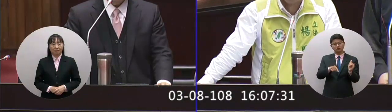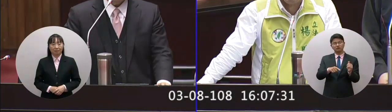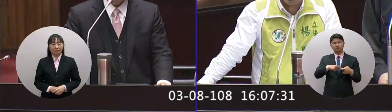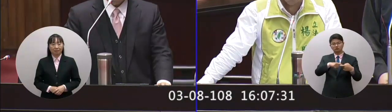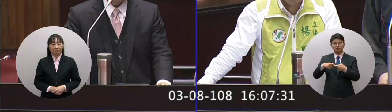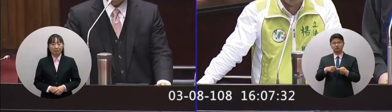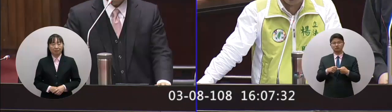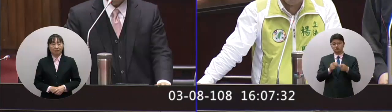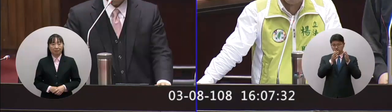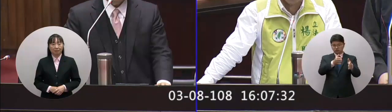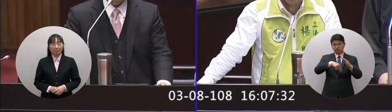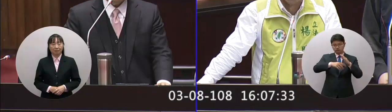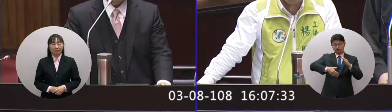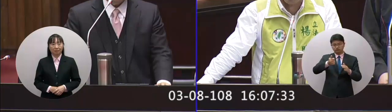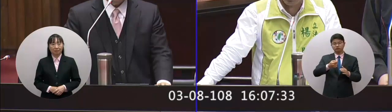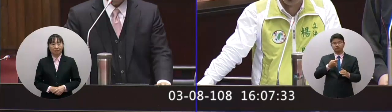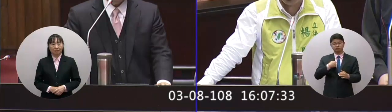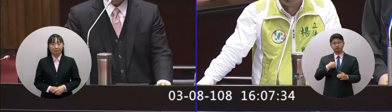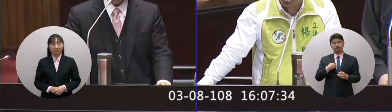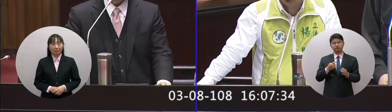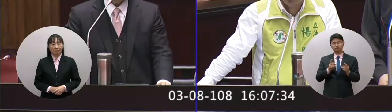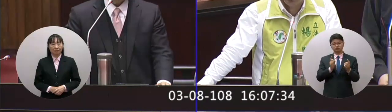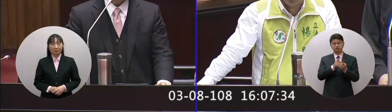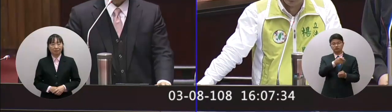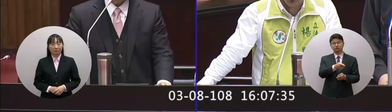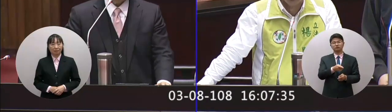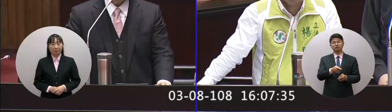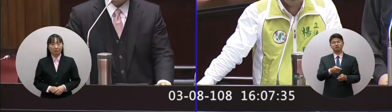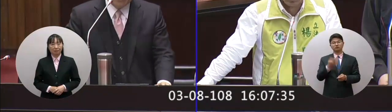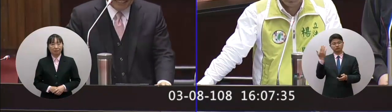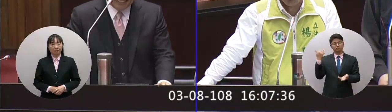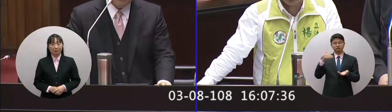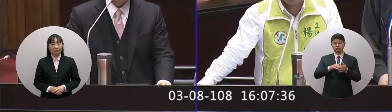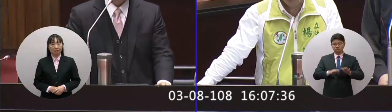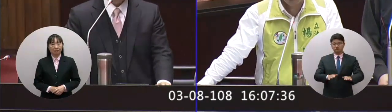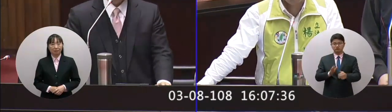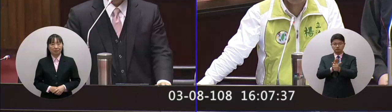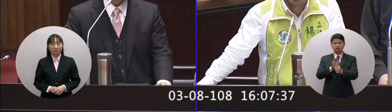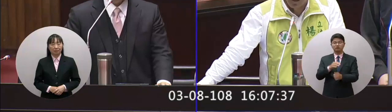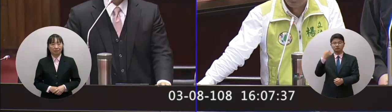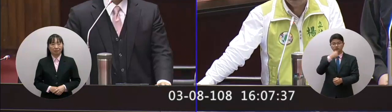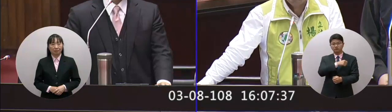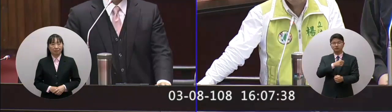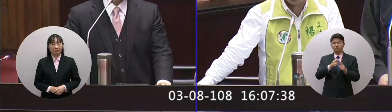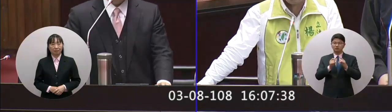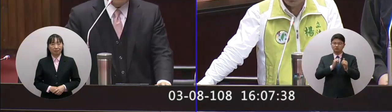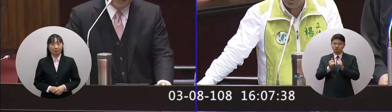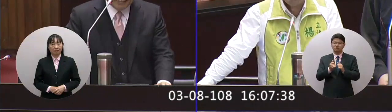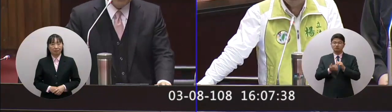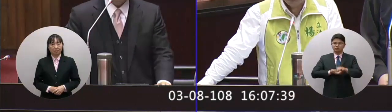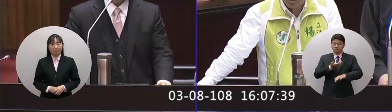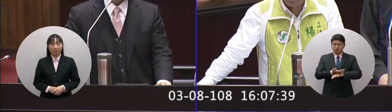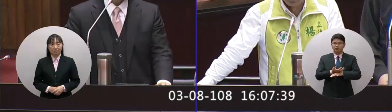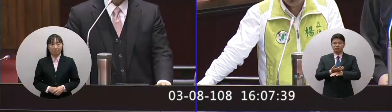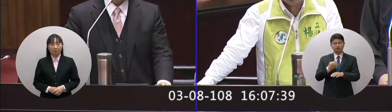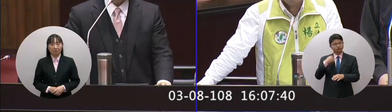先跟院长表达一下我们对院长从政之路，一路替台湾人民做的打拼做个肯